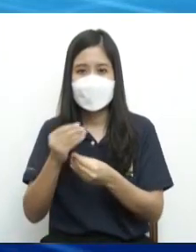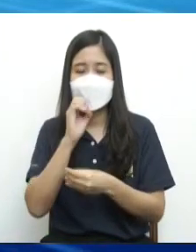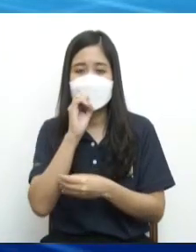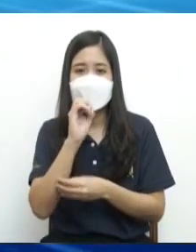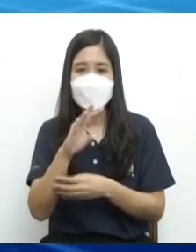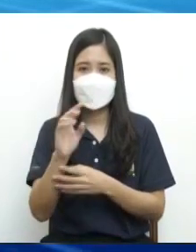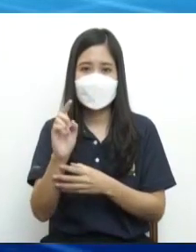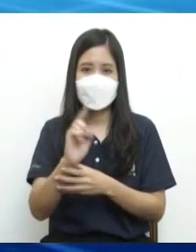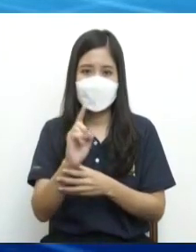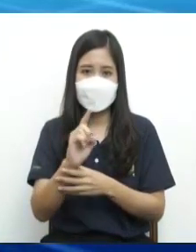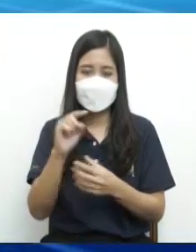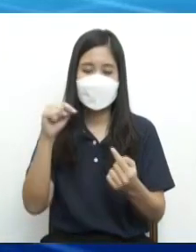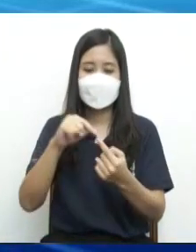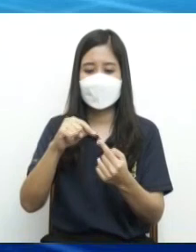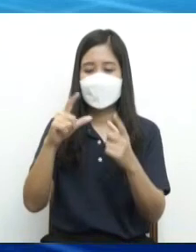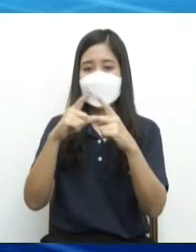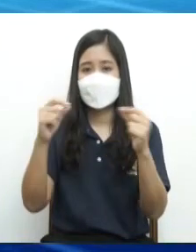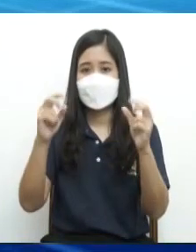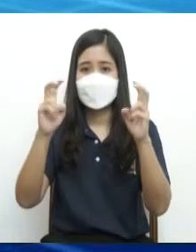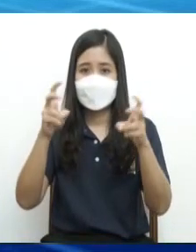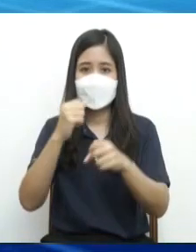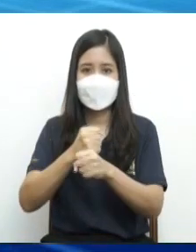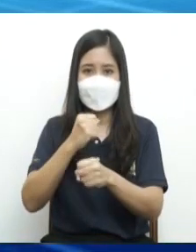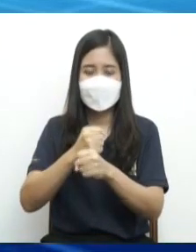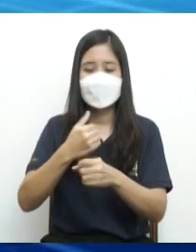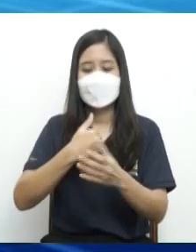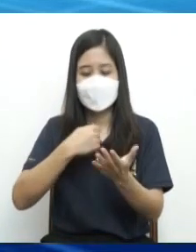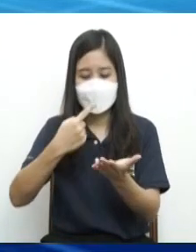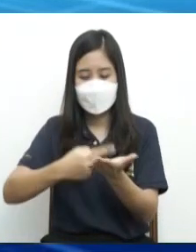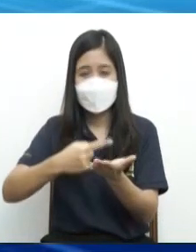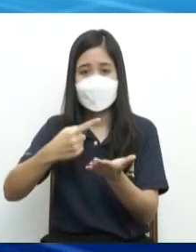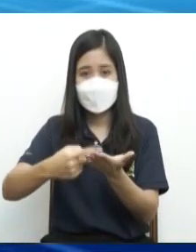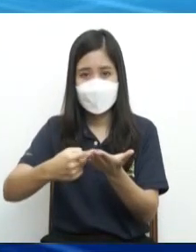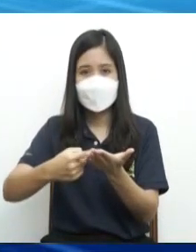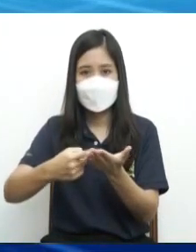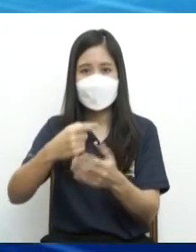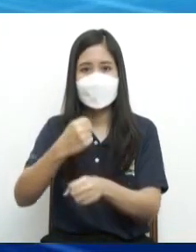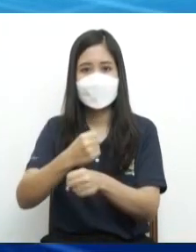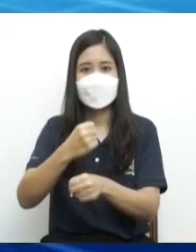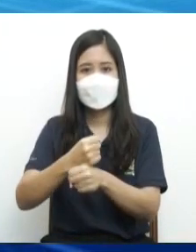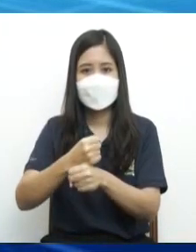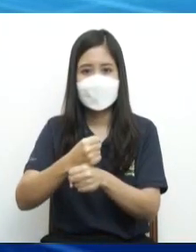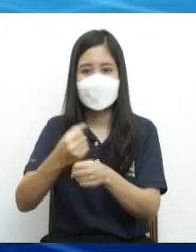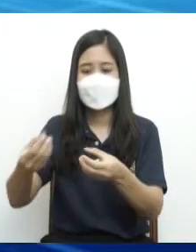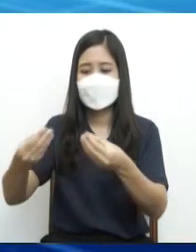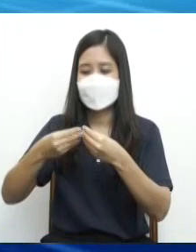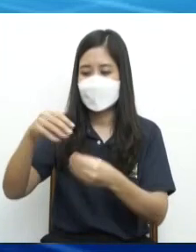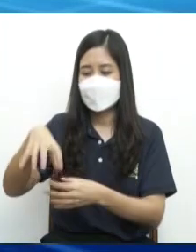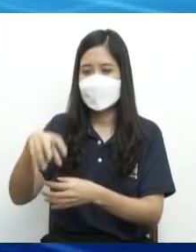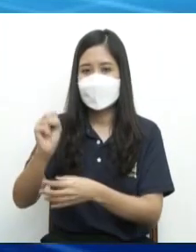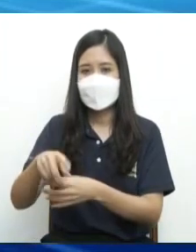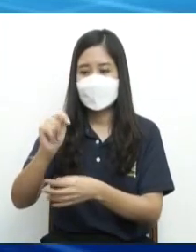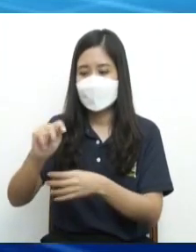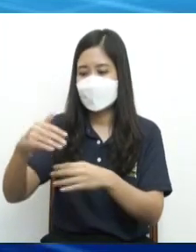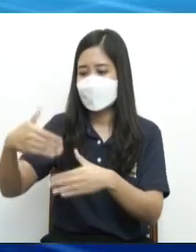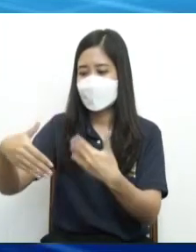าในเรื่องของการทำงานเรายังคงต้องการที่ปรึกษานะคะในการทำงานเพื่อให้เรานั้นประสบความสำเร็จในการดำเนินงาน